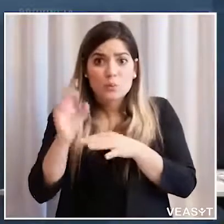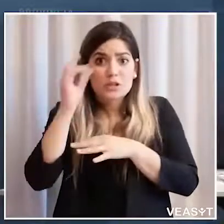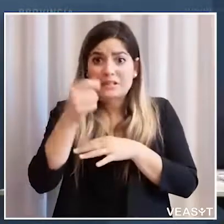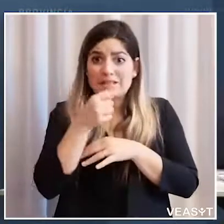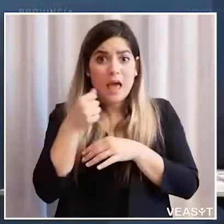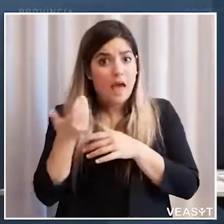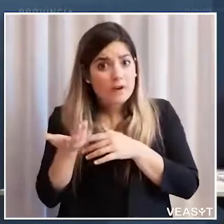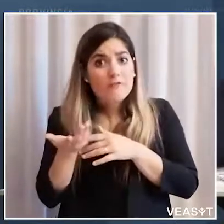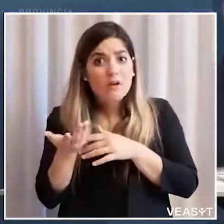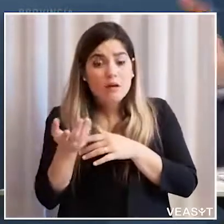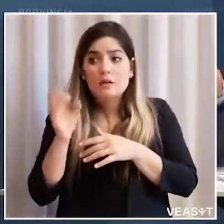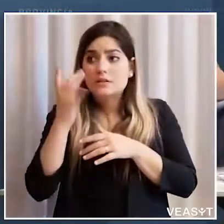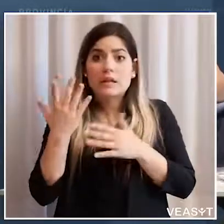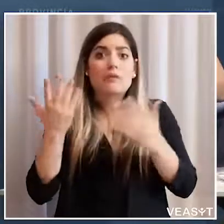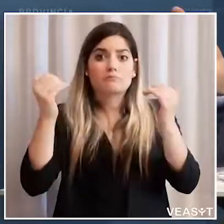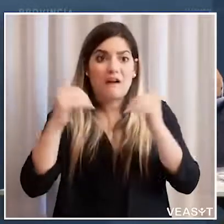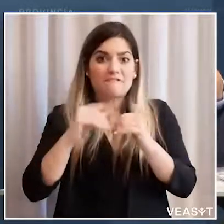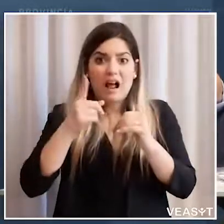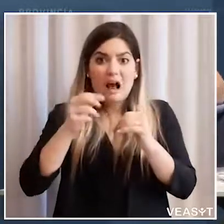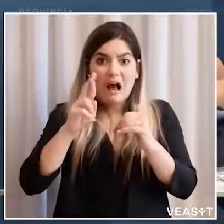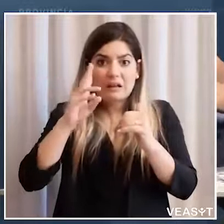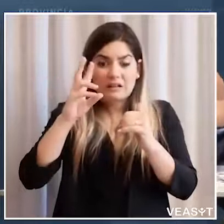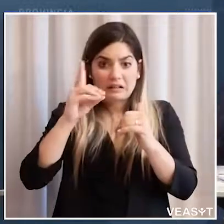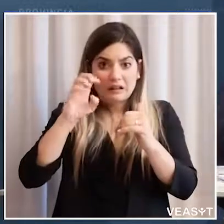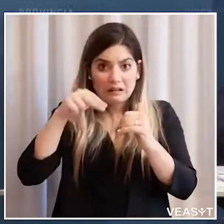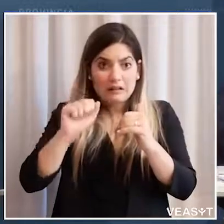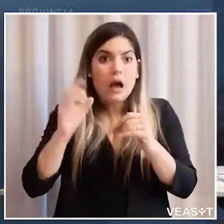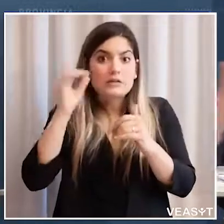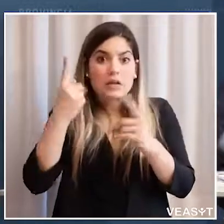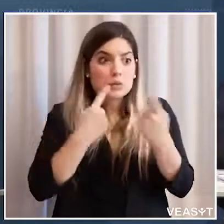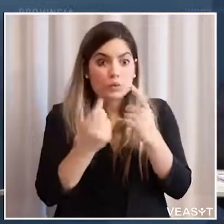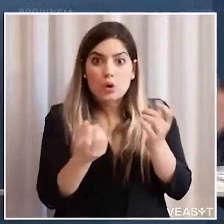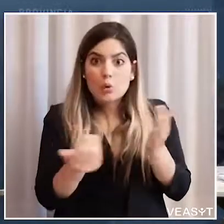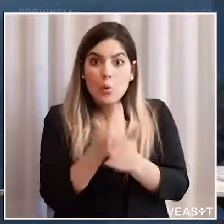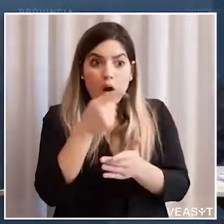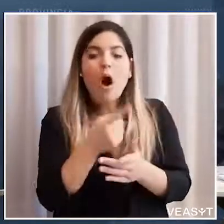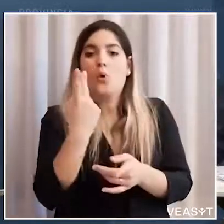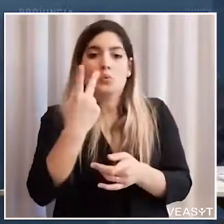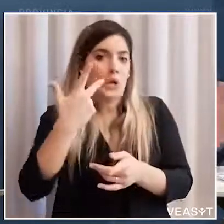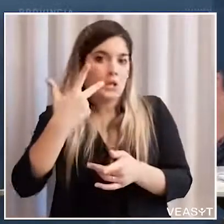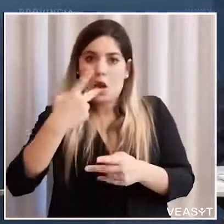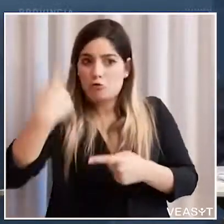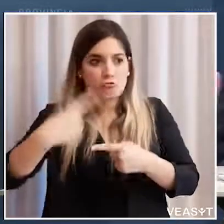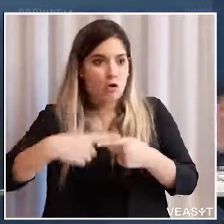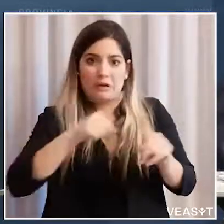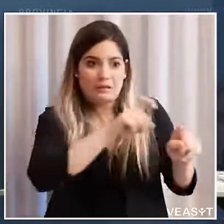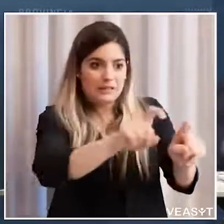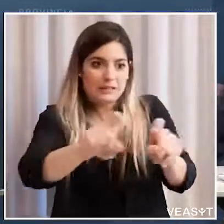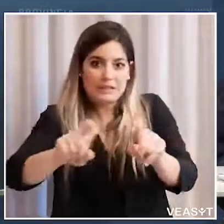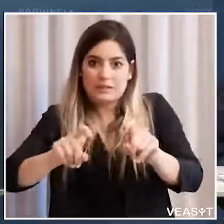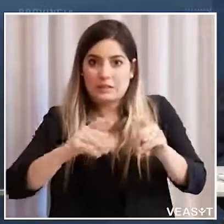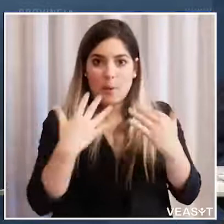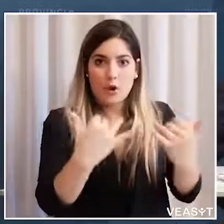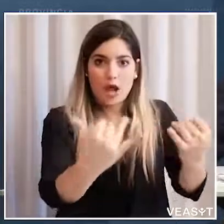istantaneamente esempio se il nuovo serve alla catena ci fossero dei casi nuovi subito entro due tre giorni sarebbe possibile di